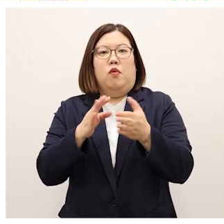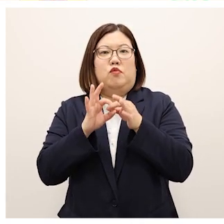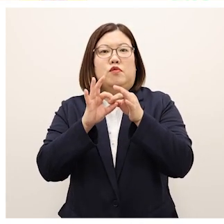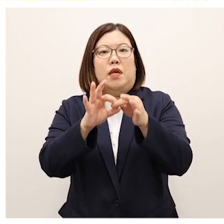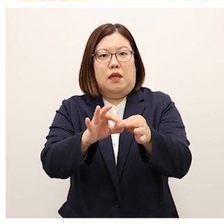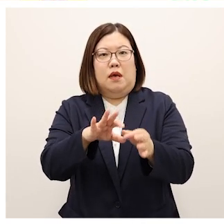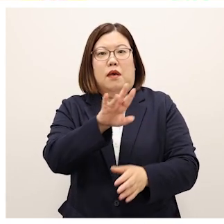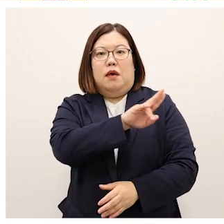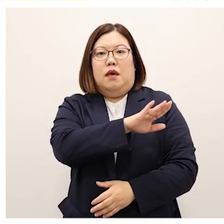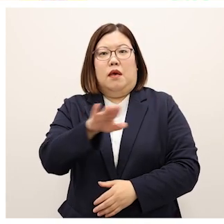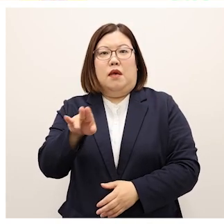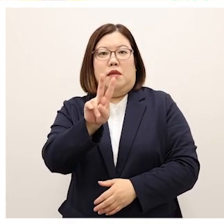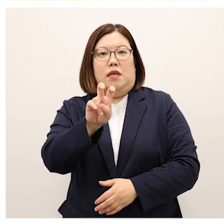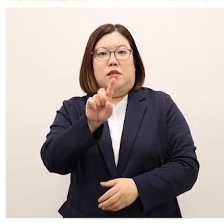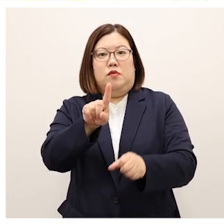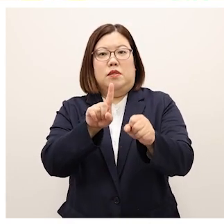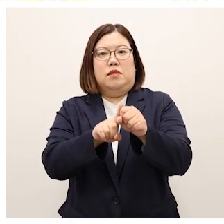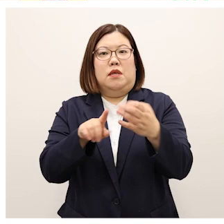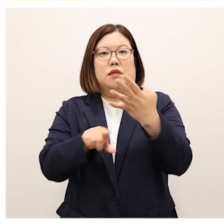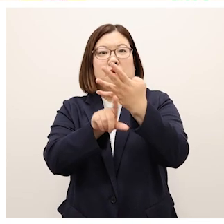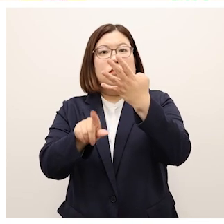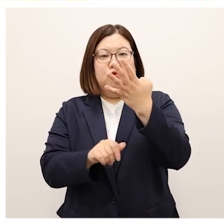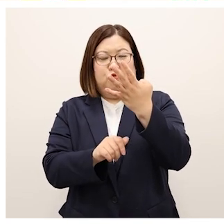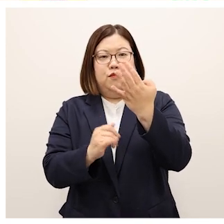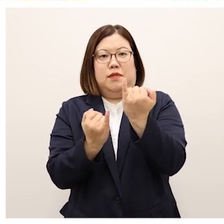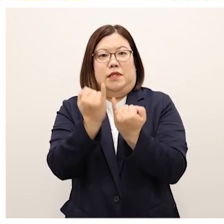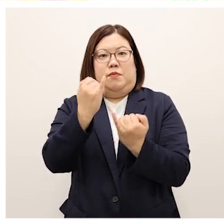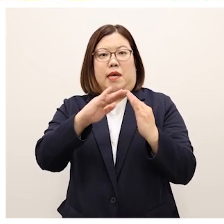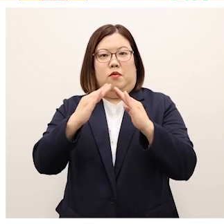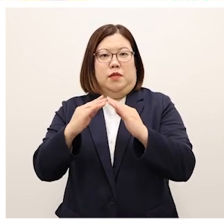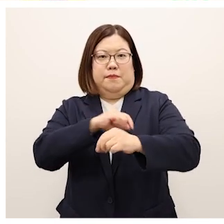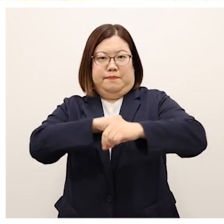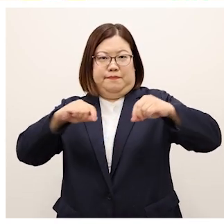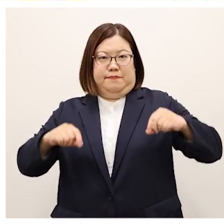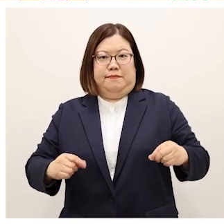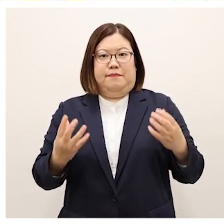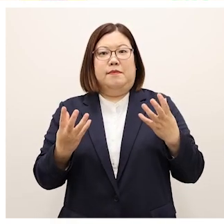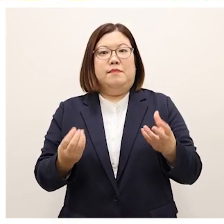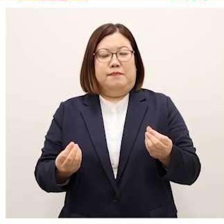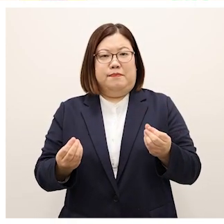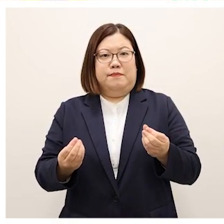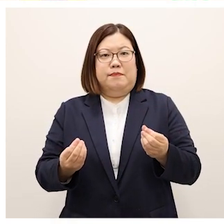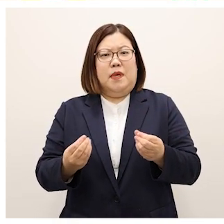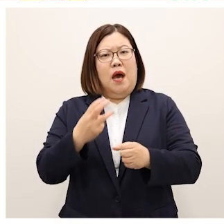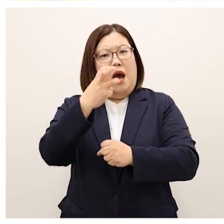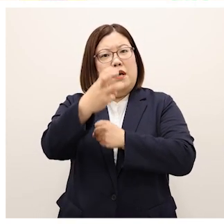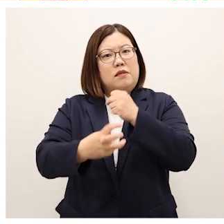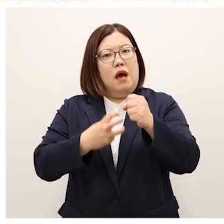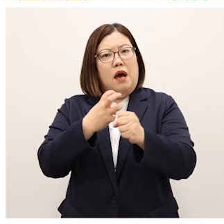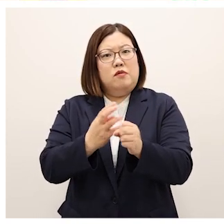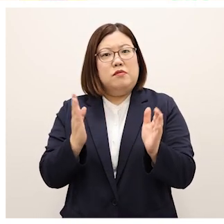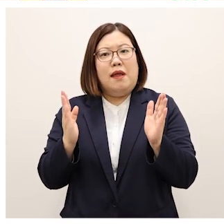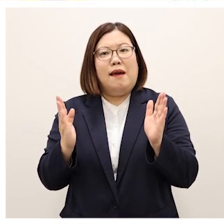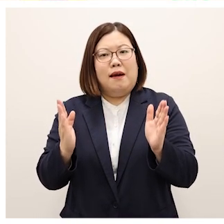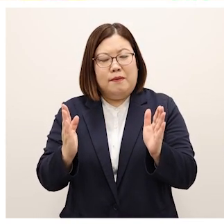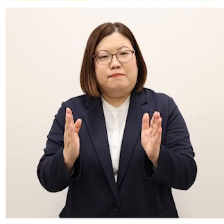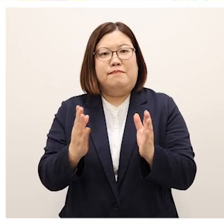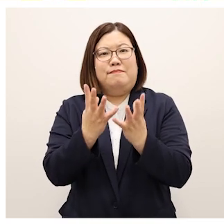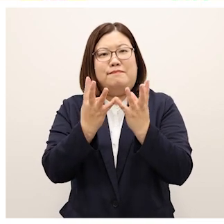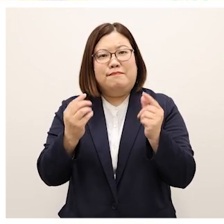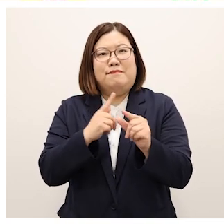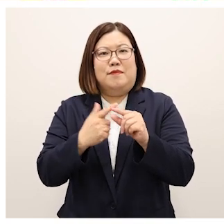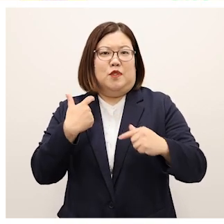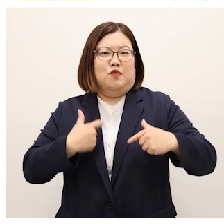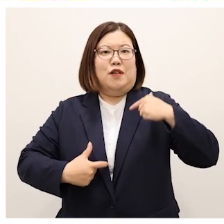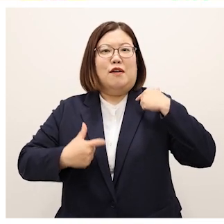成21年4月に姉妹都市の締結をいたしました。約30年にわたり多くの